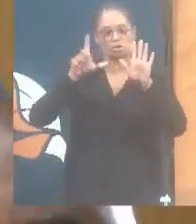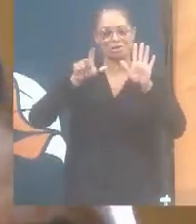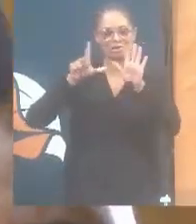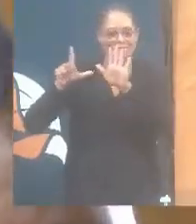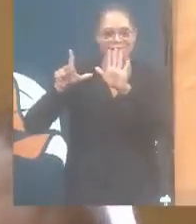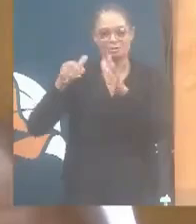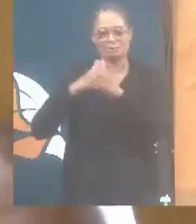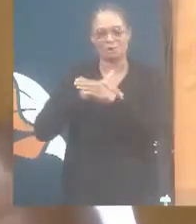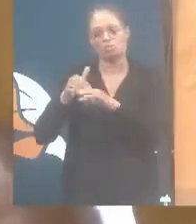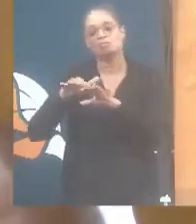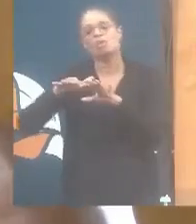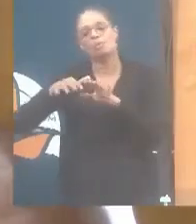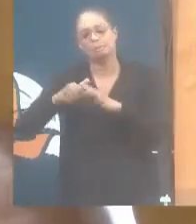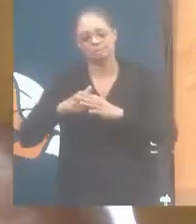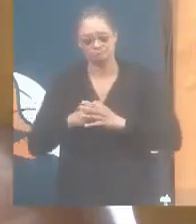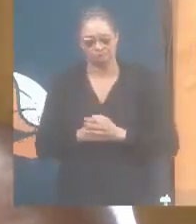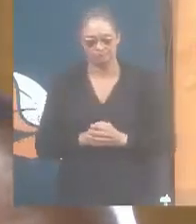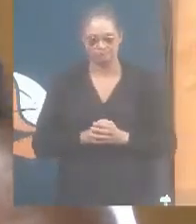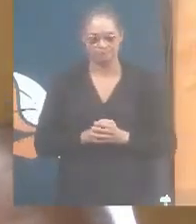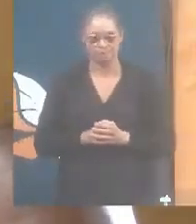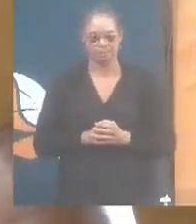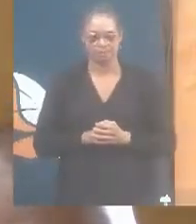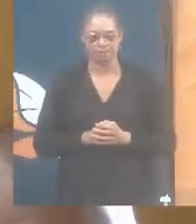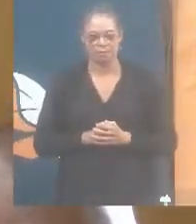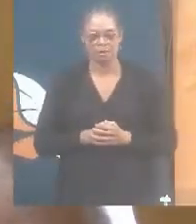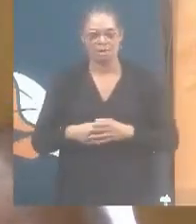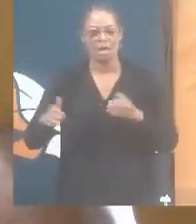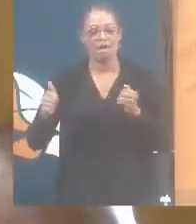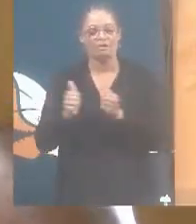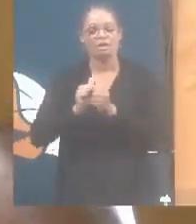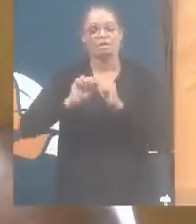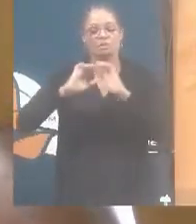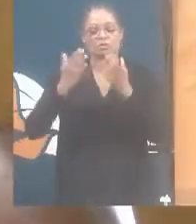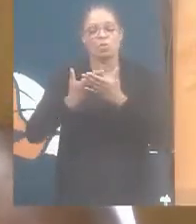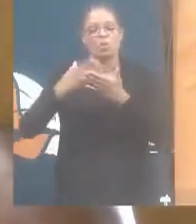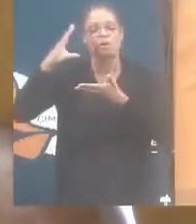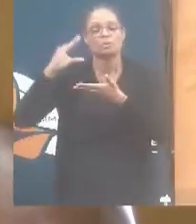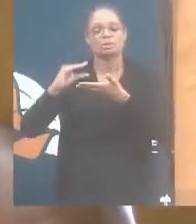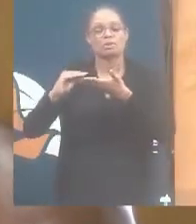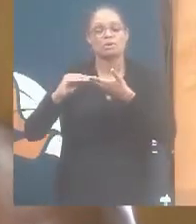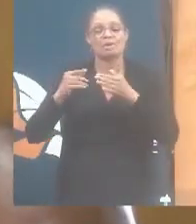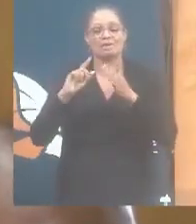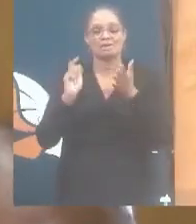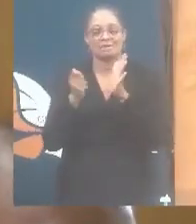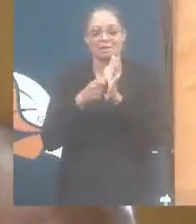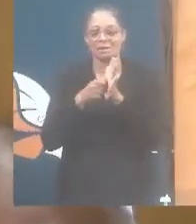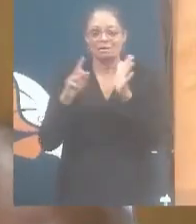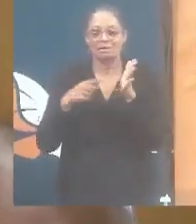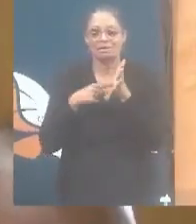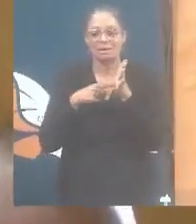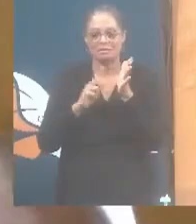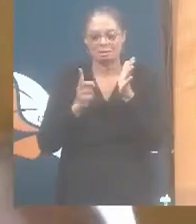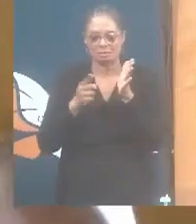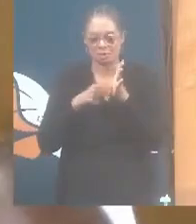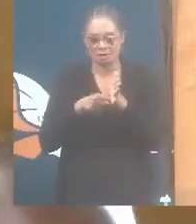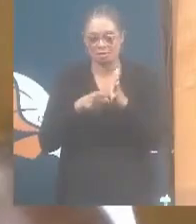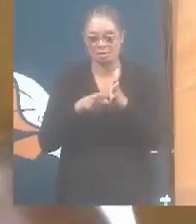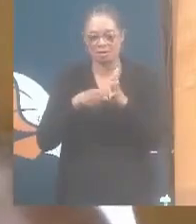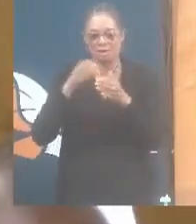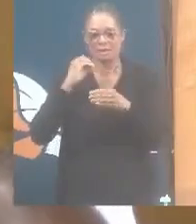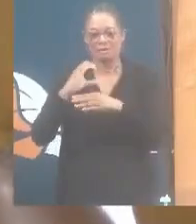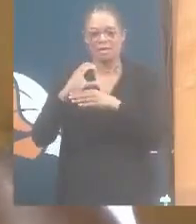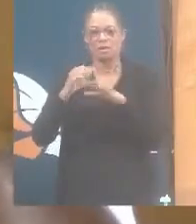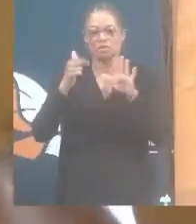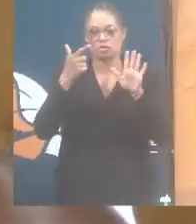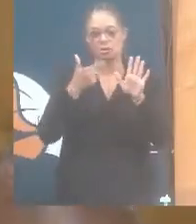millions. J'arrondis. 77 millions avec un montant d'amortissement de la dette en capital de 61 700 000. Donc